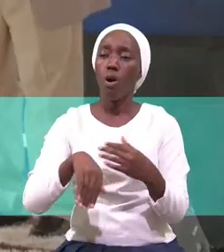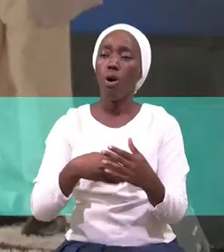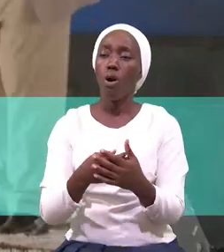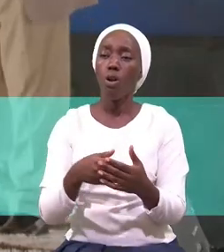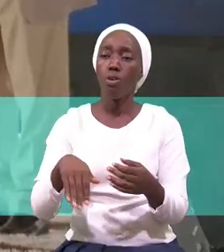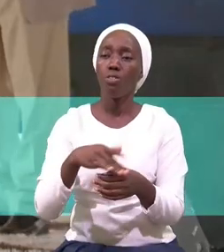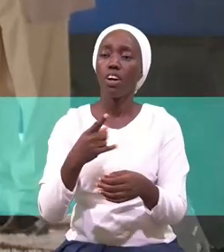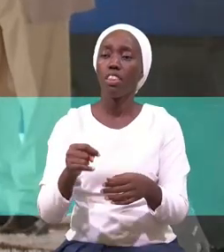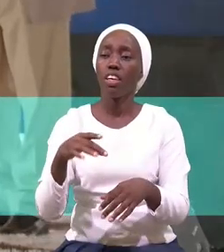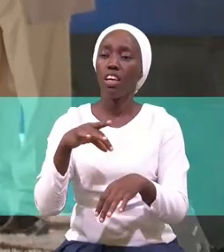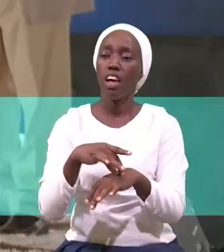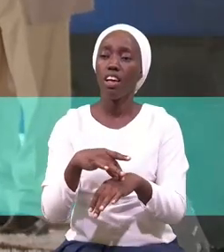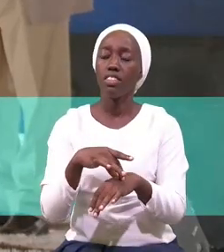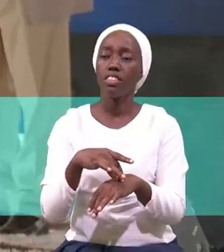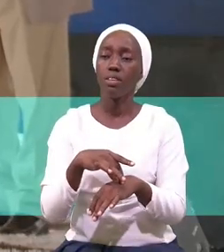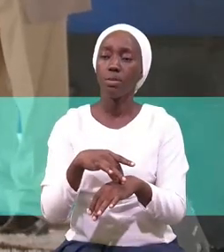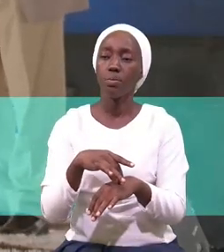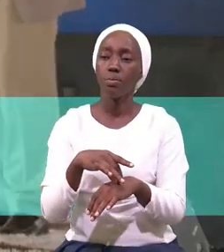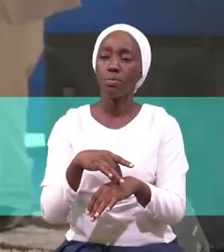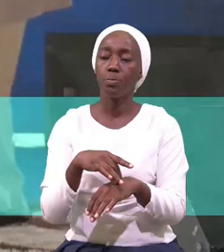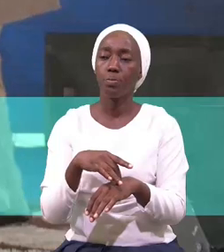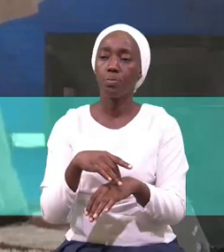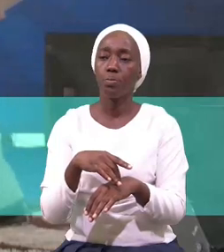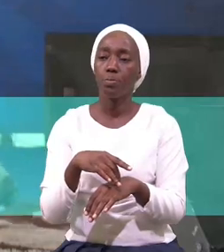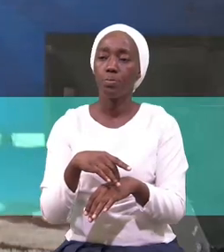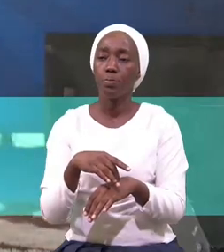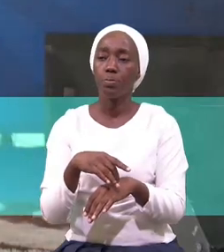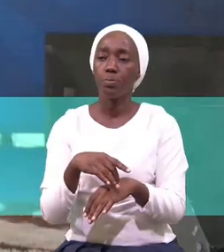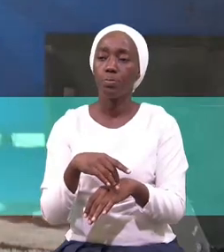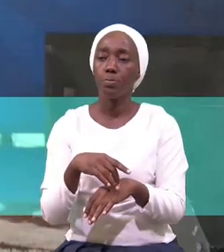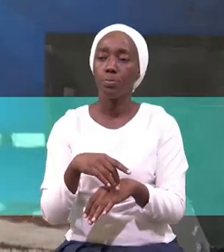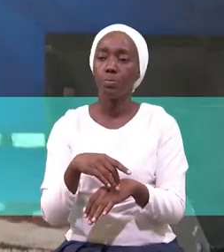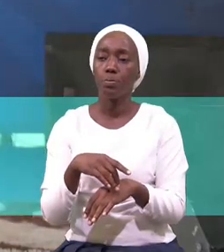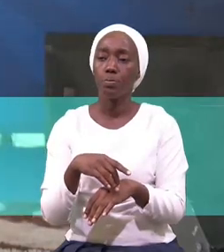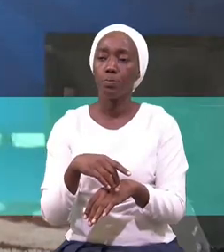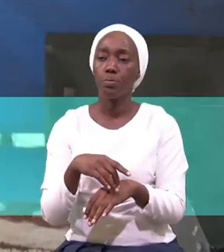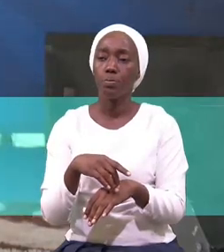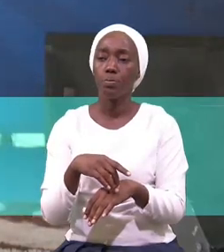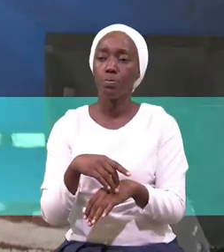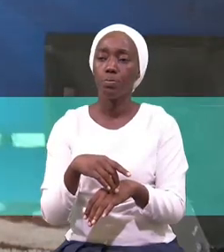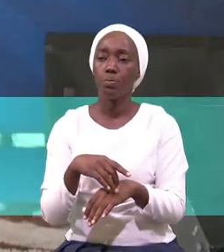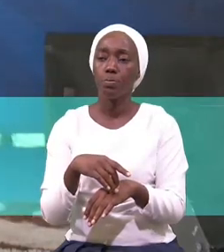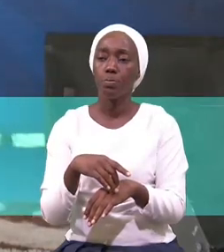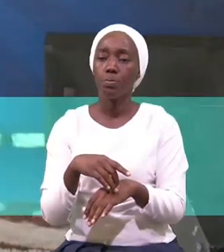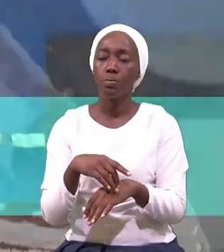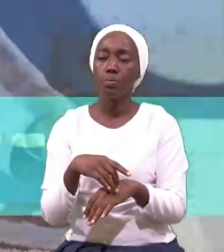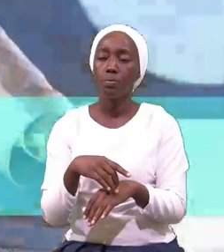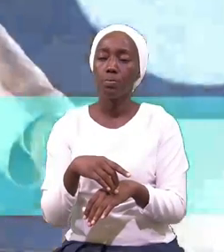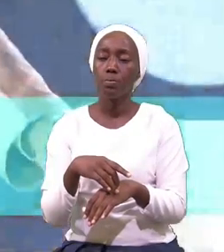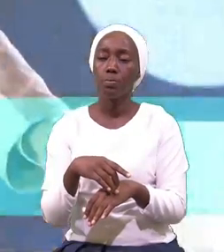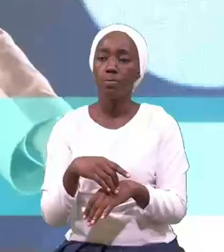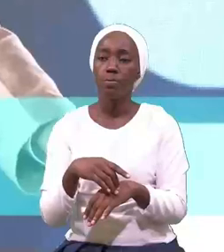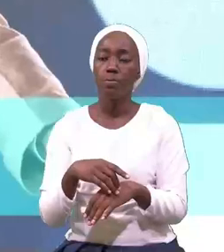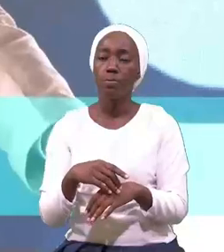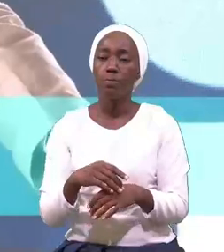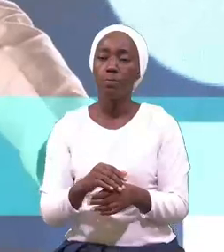mais vous recevrez une puissance, le Saint-Esprit survenant sur vous, et vous serez mes témoins à Jérusalem, dans toute la Judée, dans la Samarie,